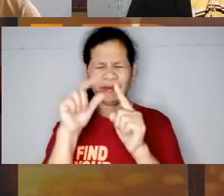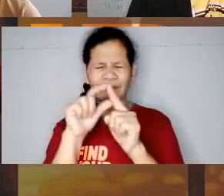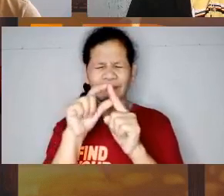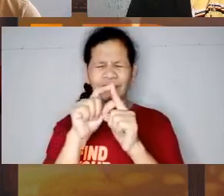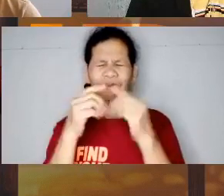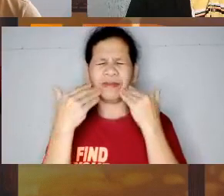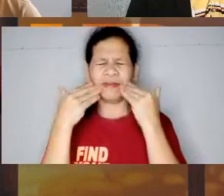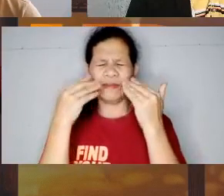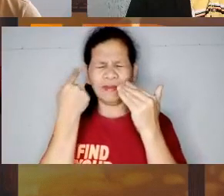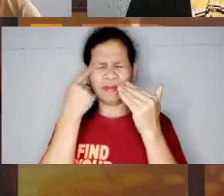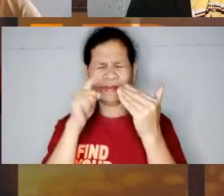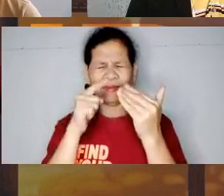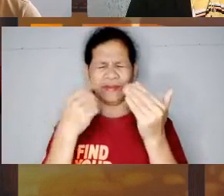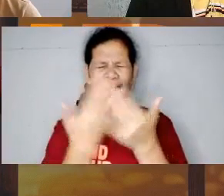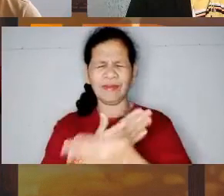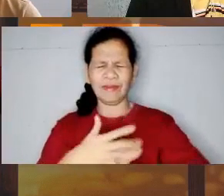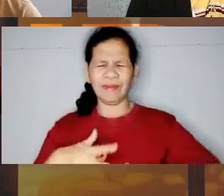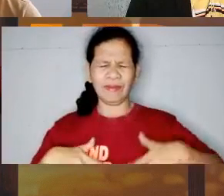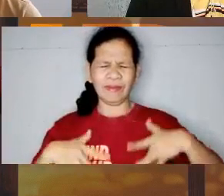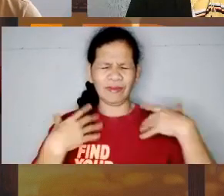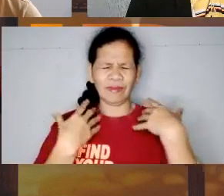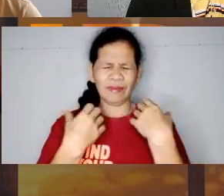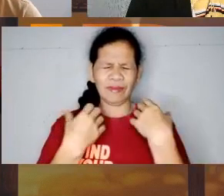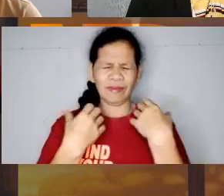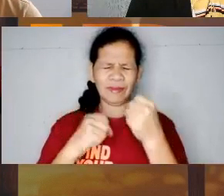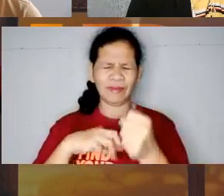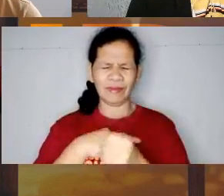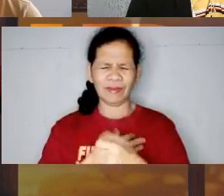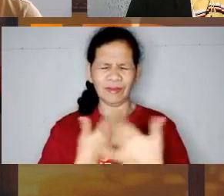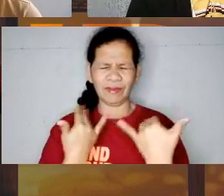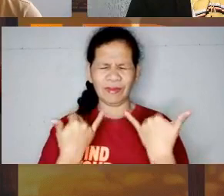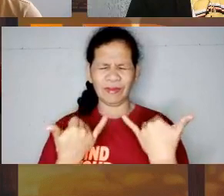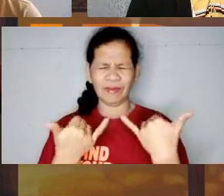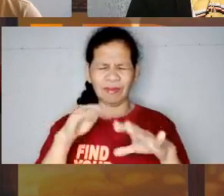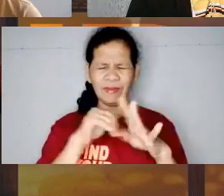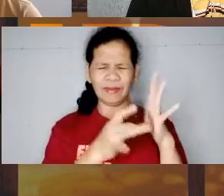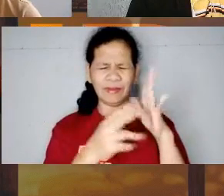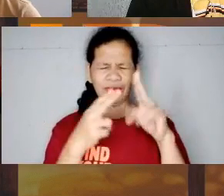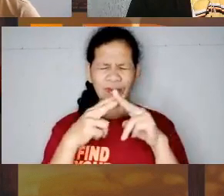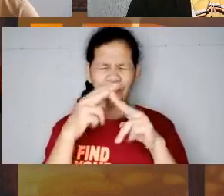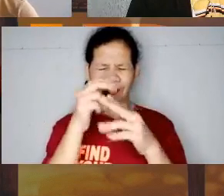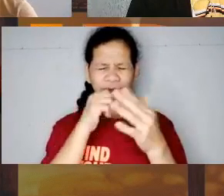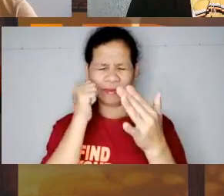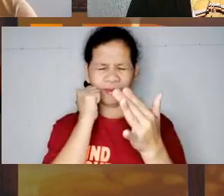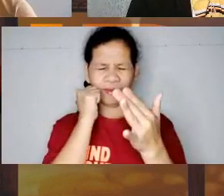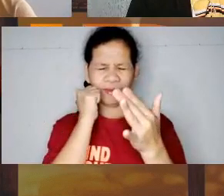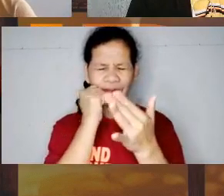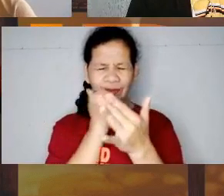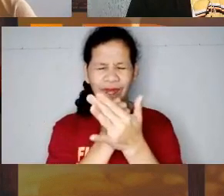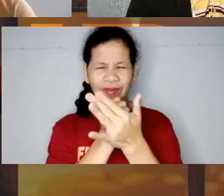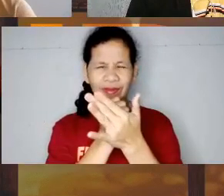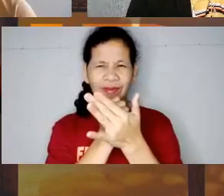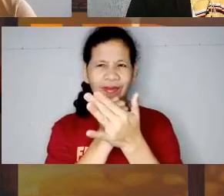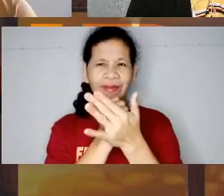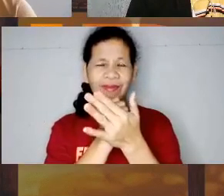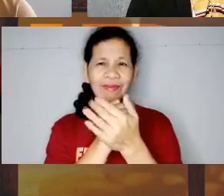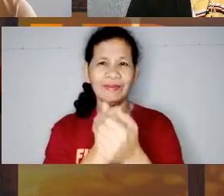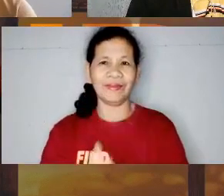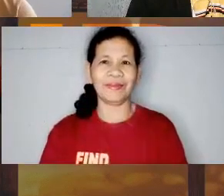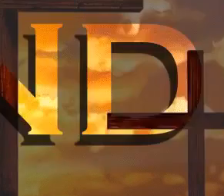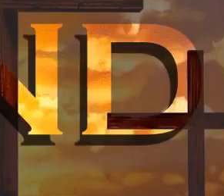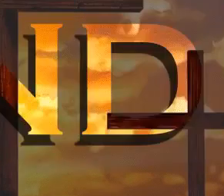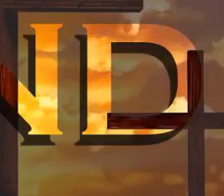buhay, bagong kalakasan na aming naranasan ngayon sa pangalan ng Panginoong Hesus. Amen. Amen.